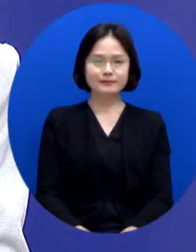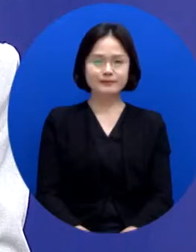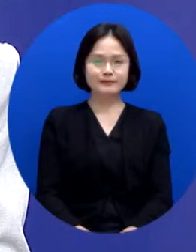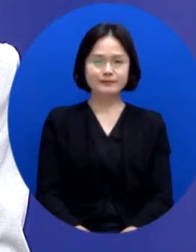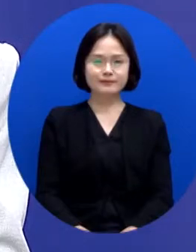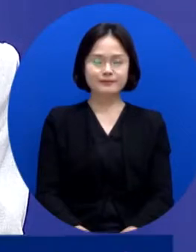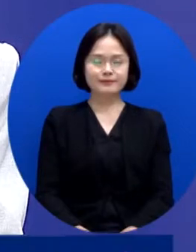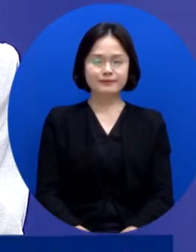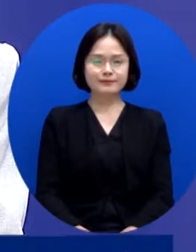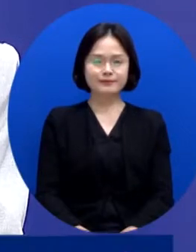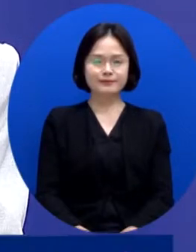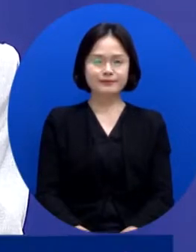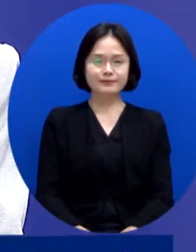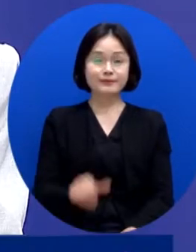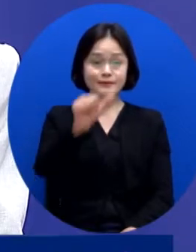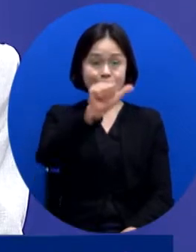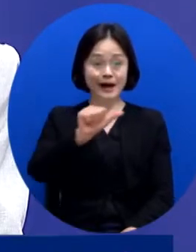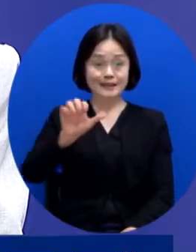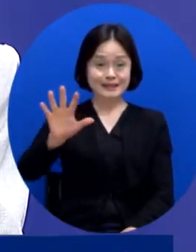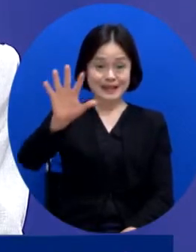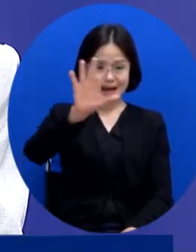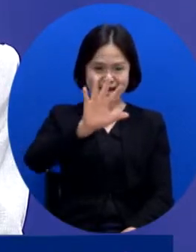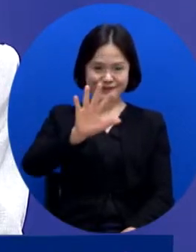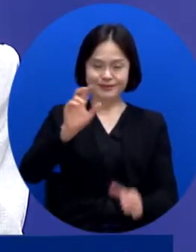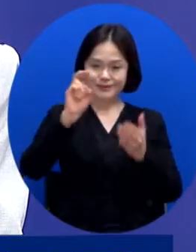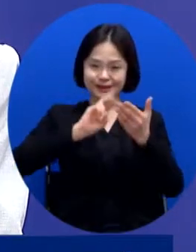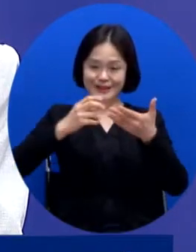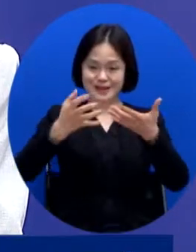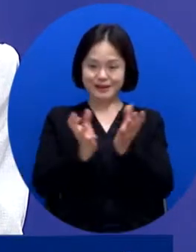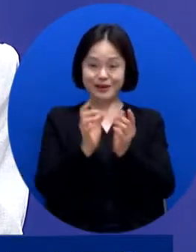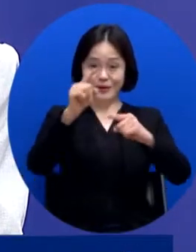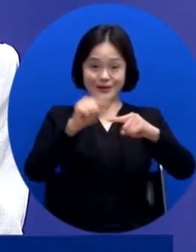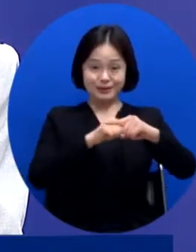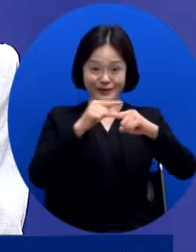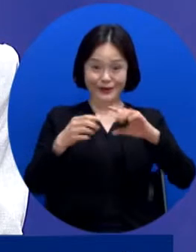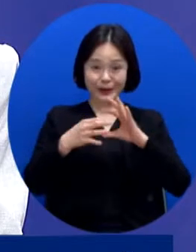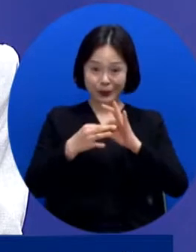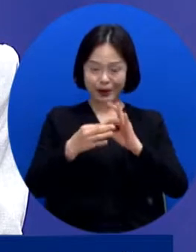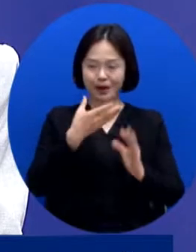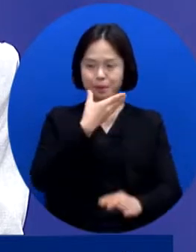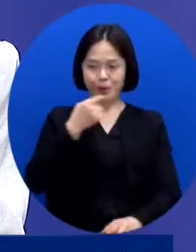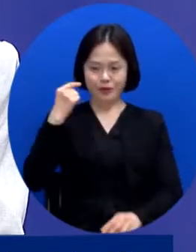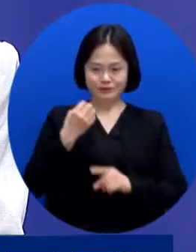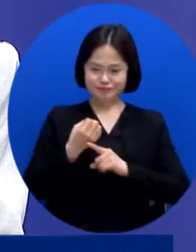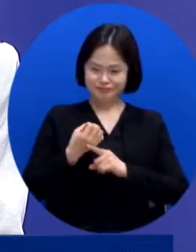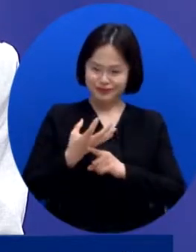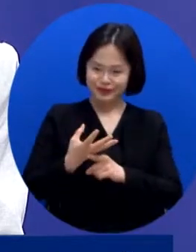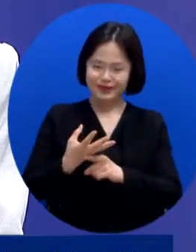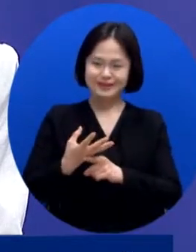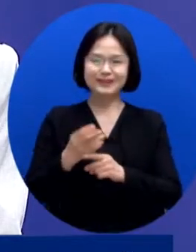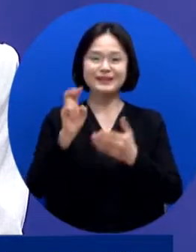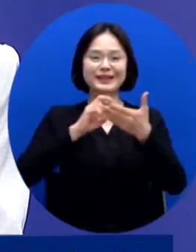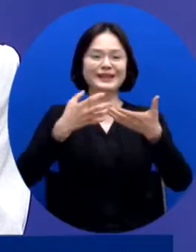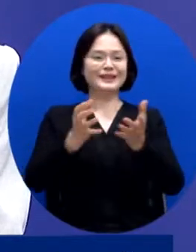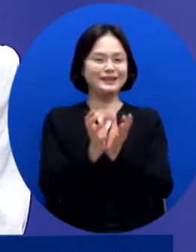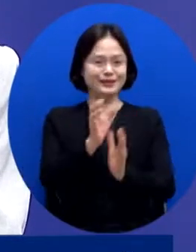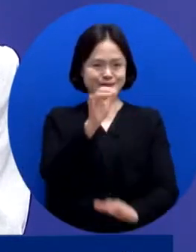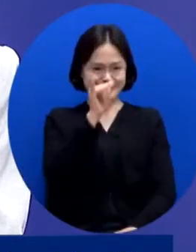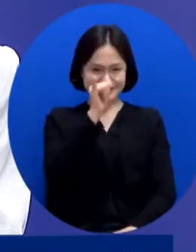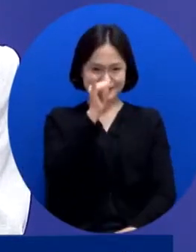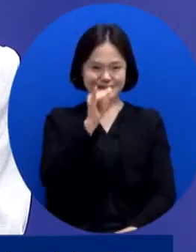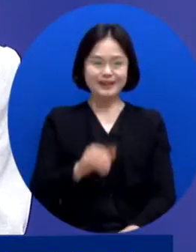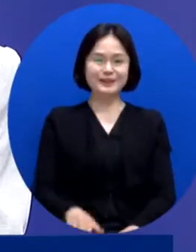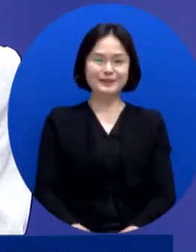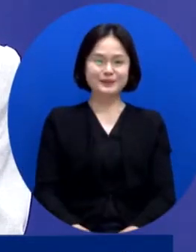코로나 상황에도 아시아 탑 밴드 대회를 통해 전 세계에 복음을 전하겠다는 밴드가 있습니다. 필리핀 크리스천 밴드의